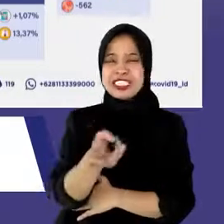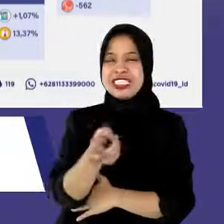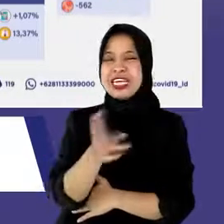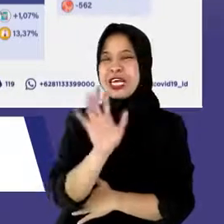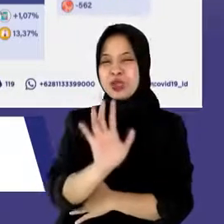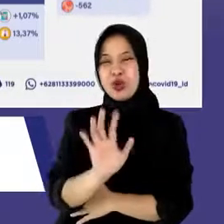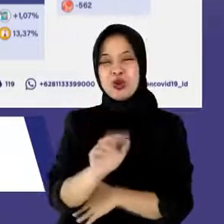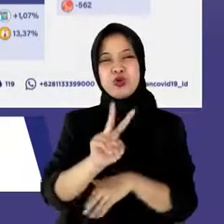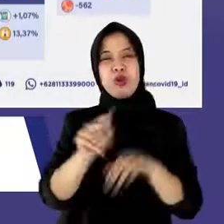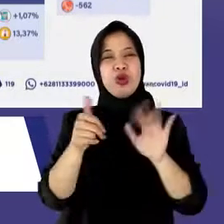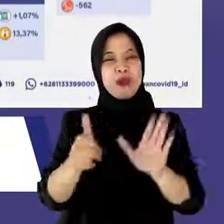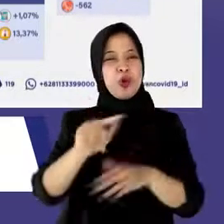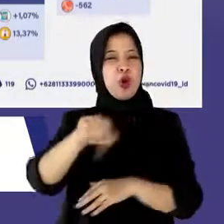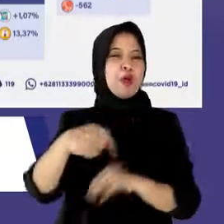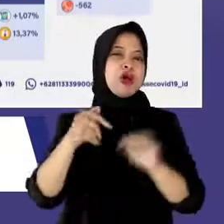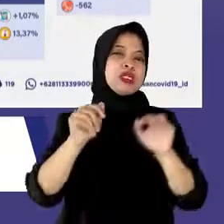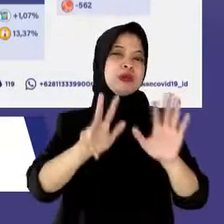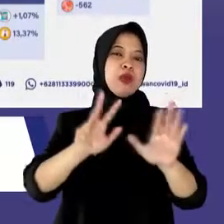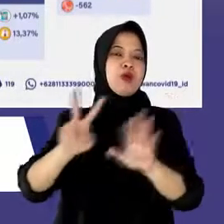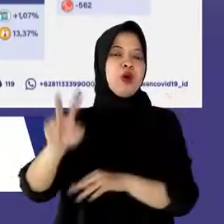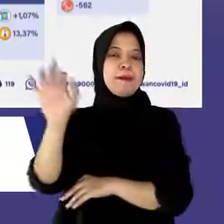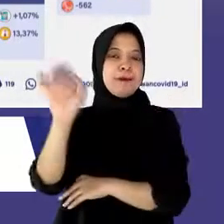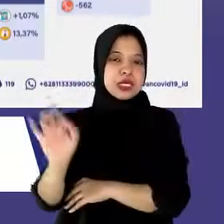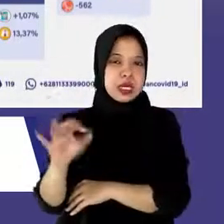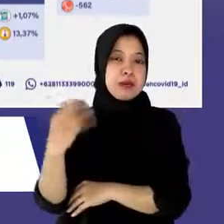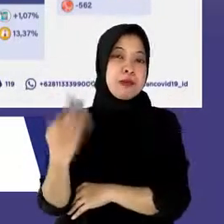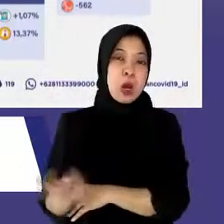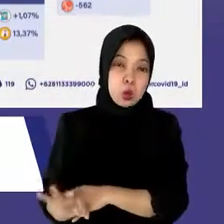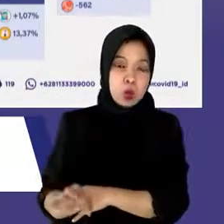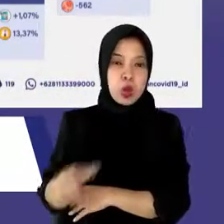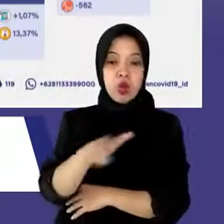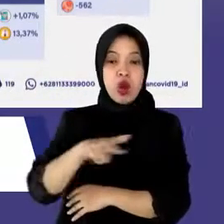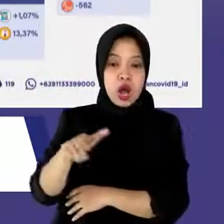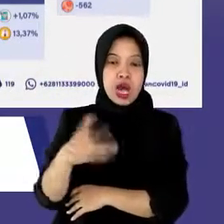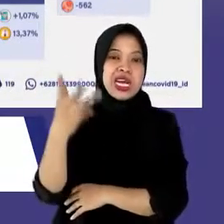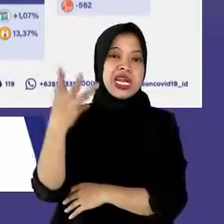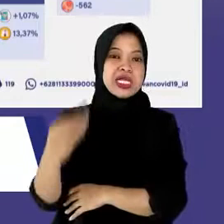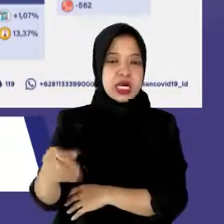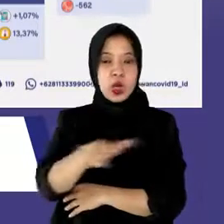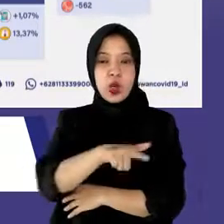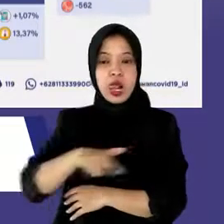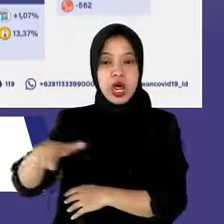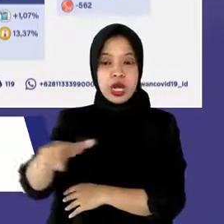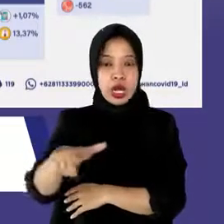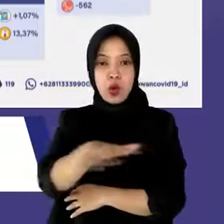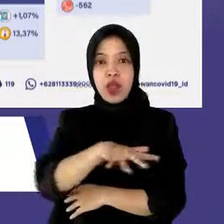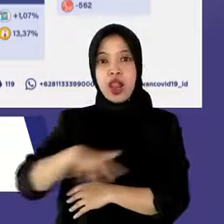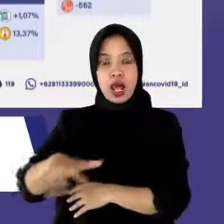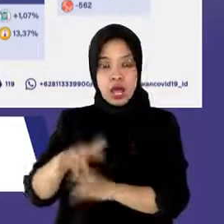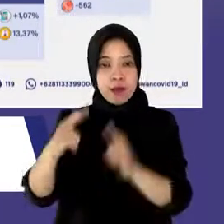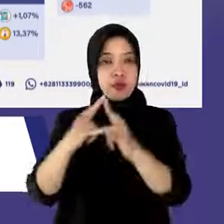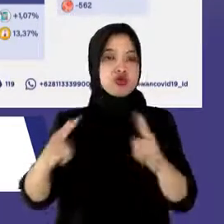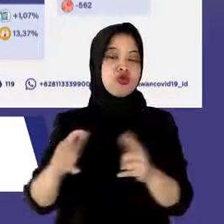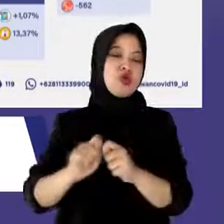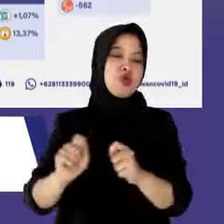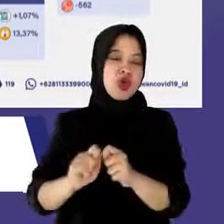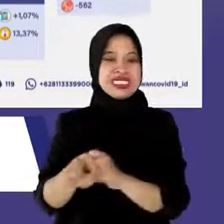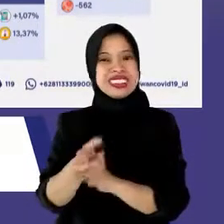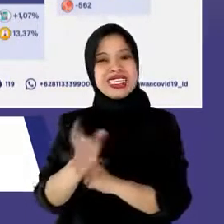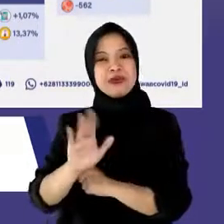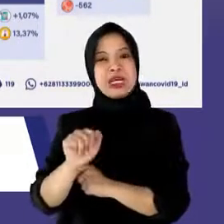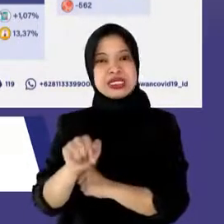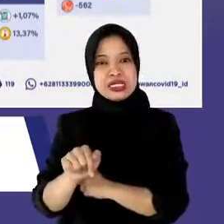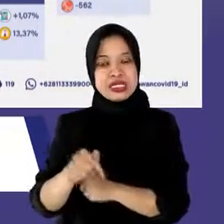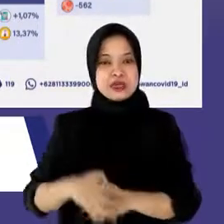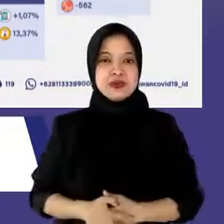baru 26,9 puluh dua persen desa kelurahan di wilayahnya yang telah membentuk posko